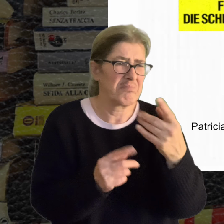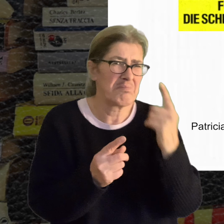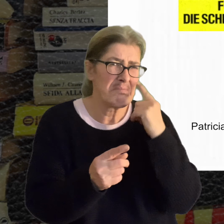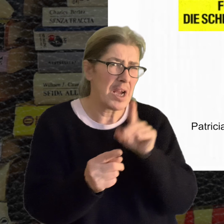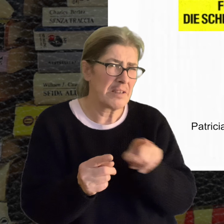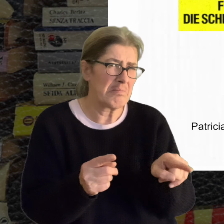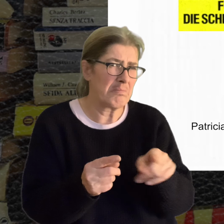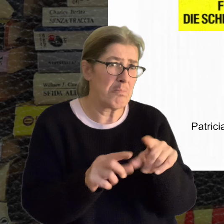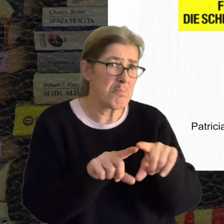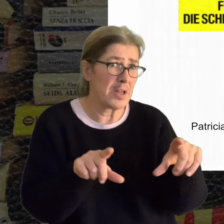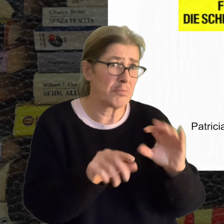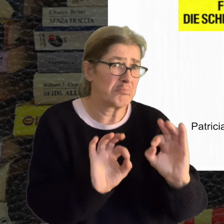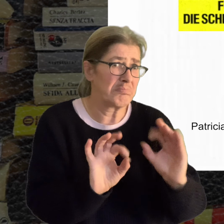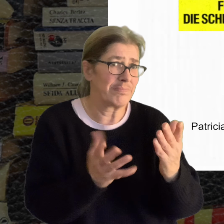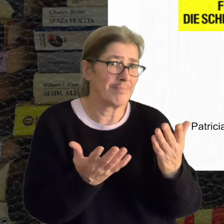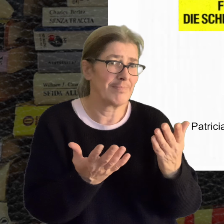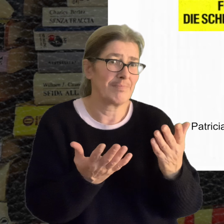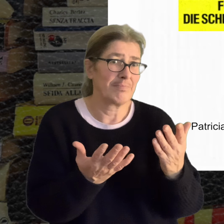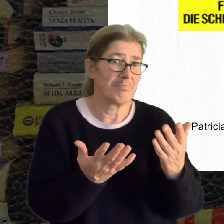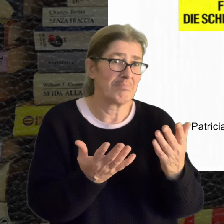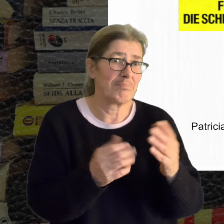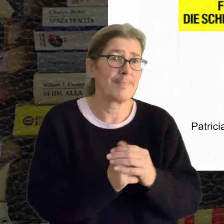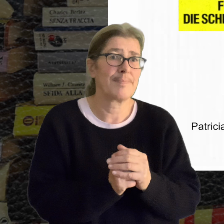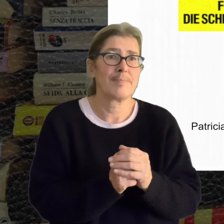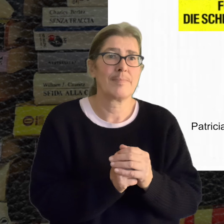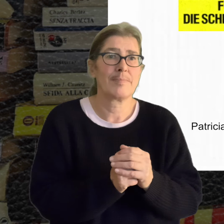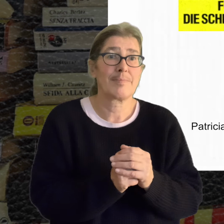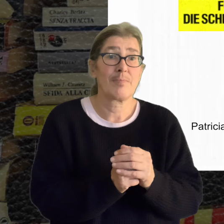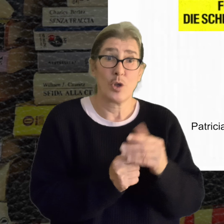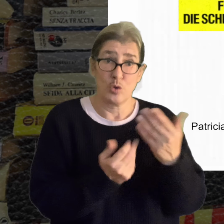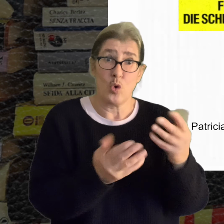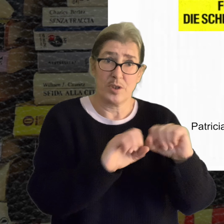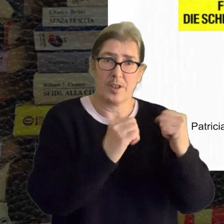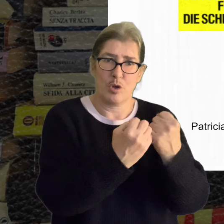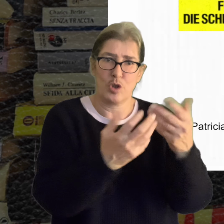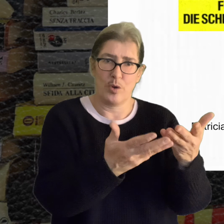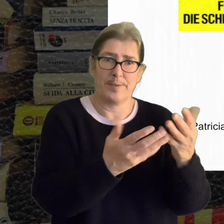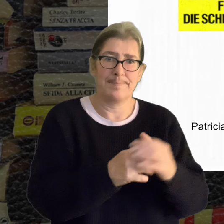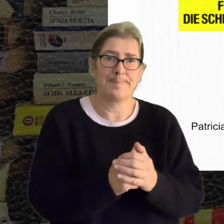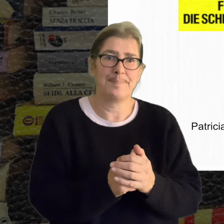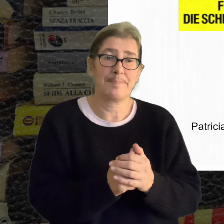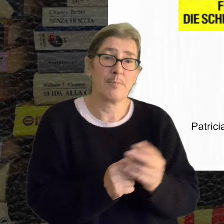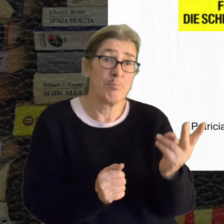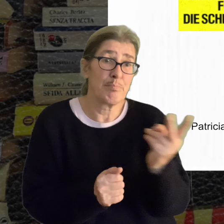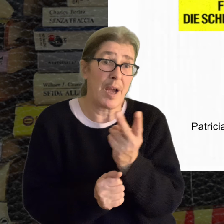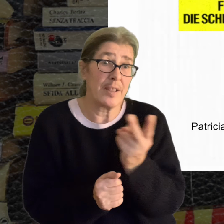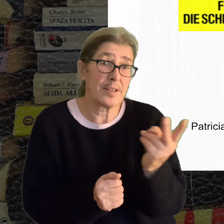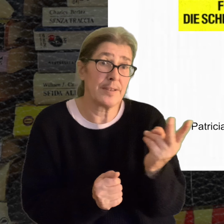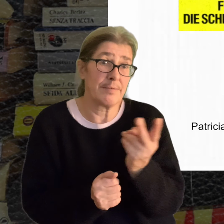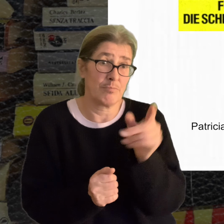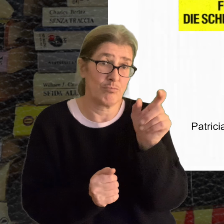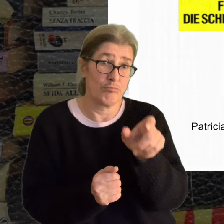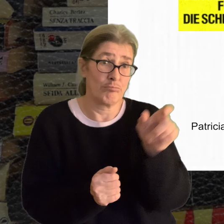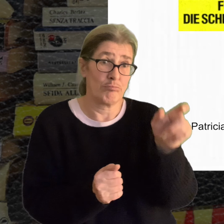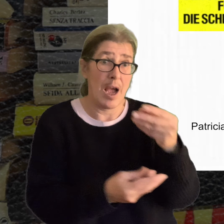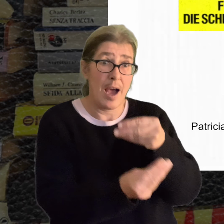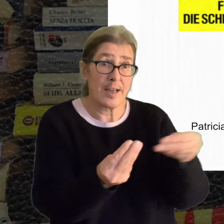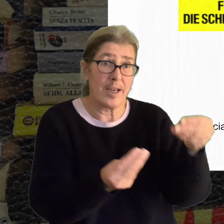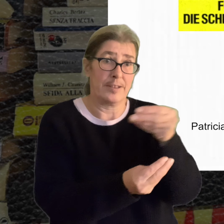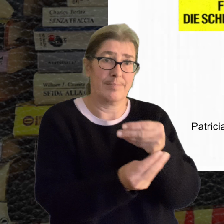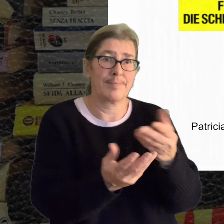findet das Bild dass die Mutter gezeichnet hat das ist die Situation also diese beiden Personen